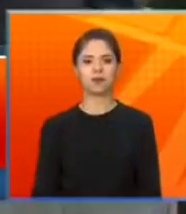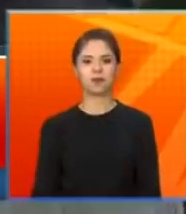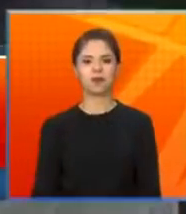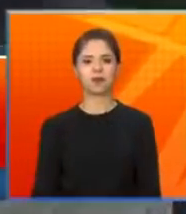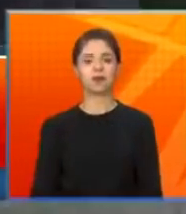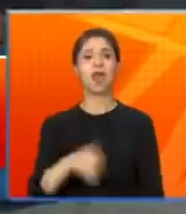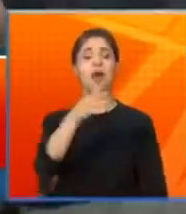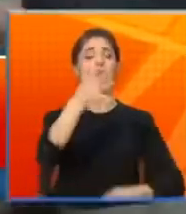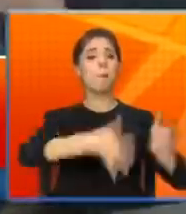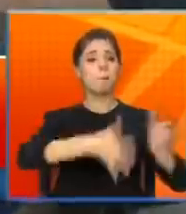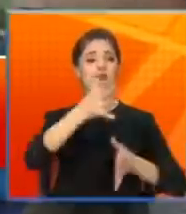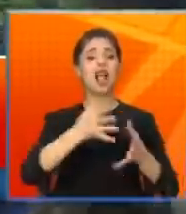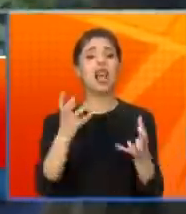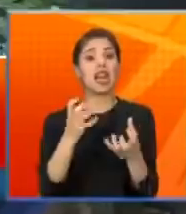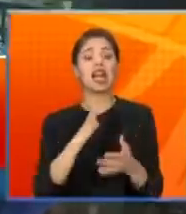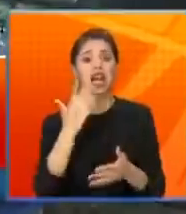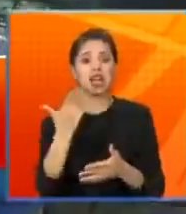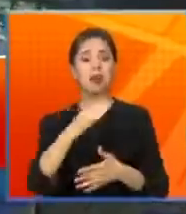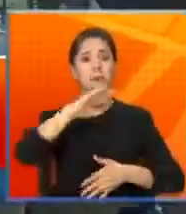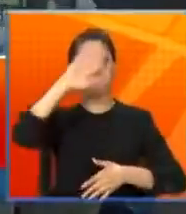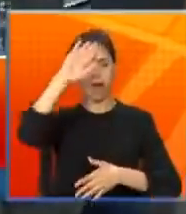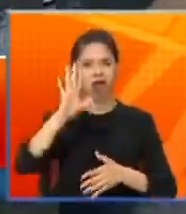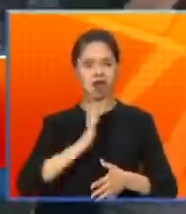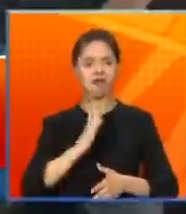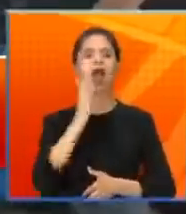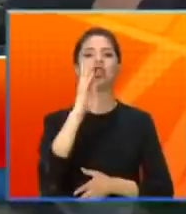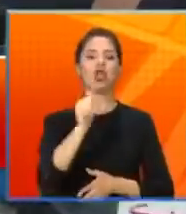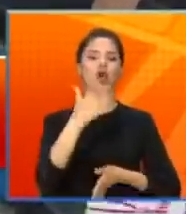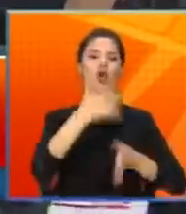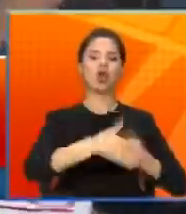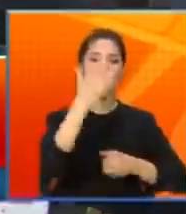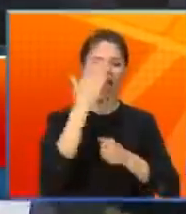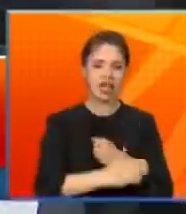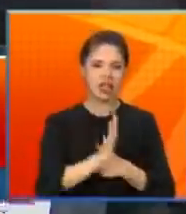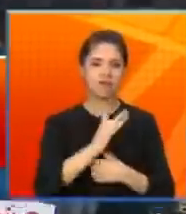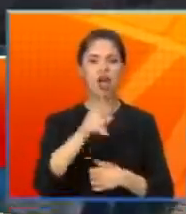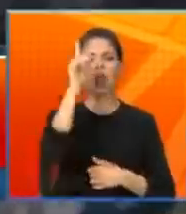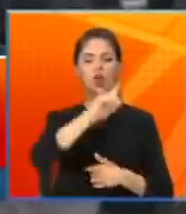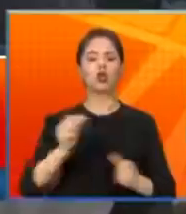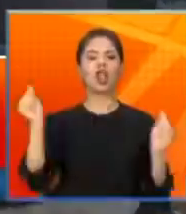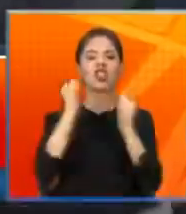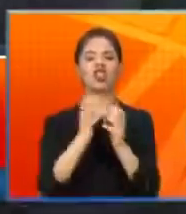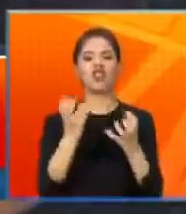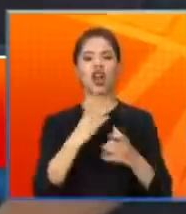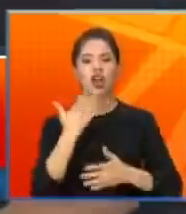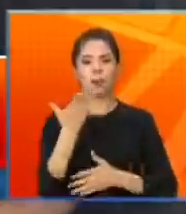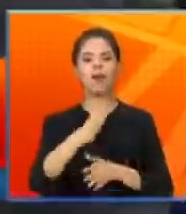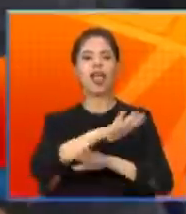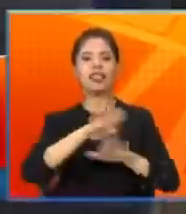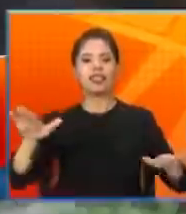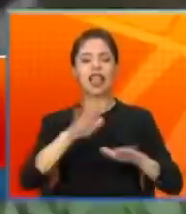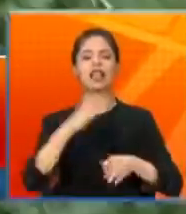semt pazarları daha kalabalık hem Bayram hem de dört gün sokağa çıkma kısıtlaması nedeniyle